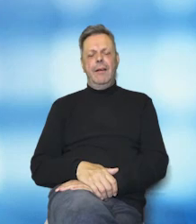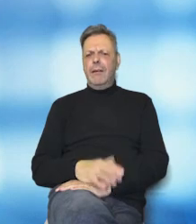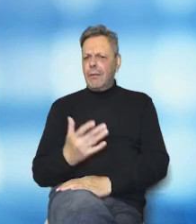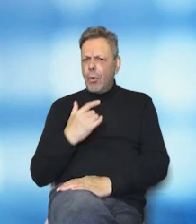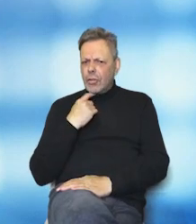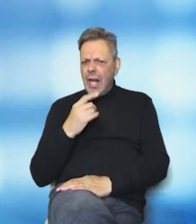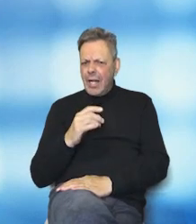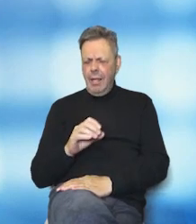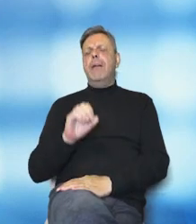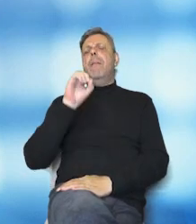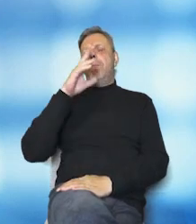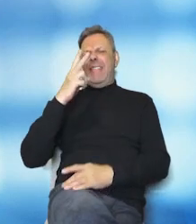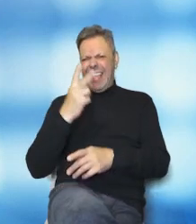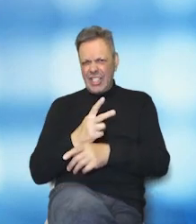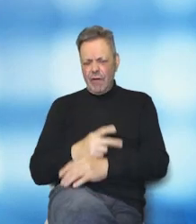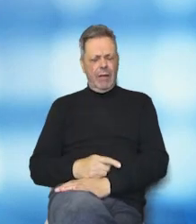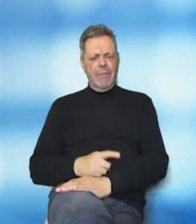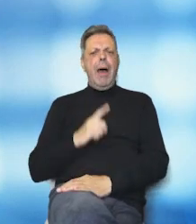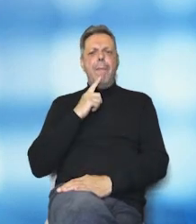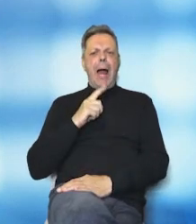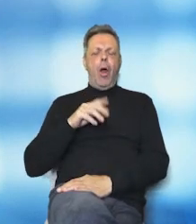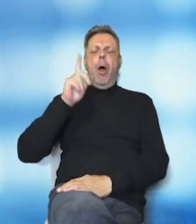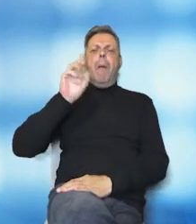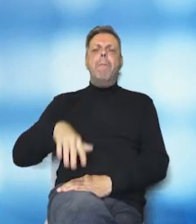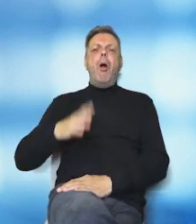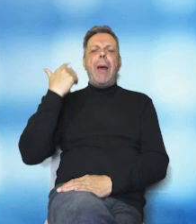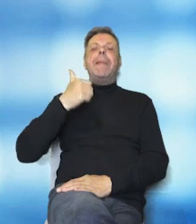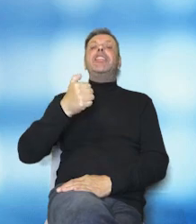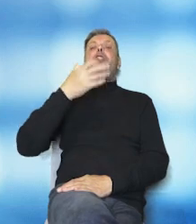država? 15. Premalo je, mora biti 150.